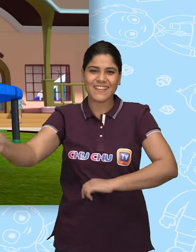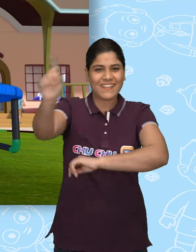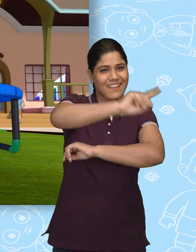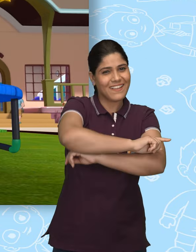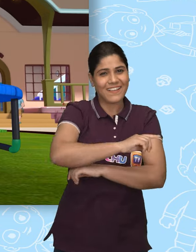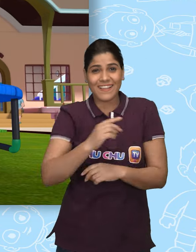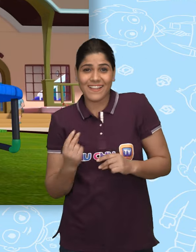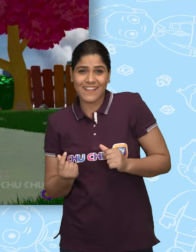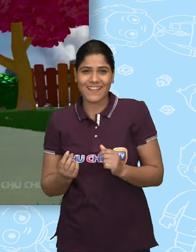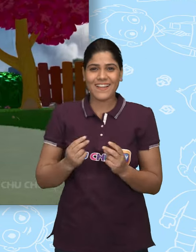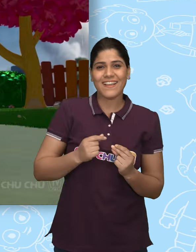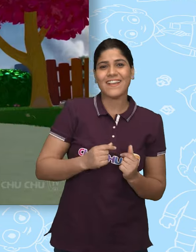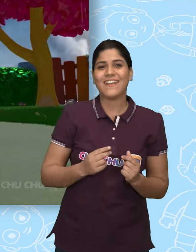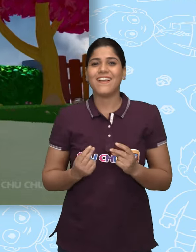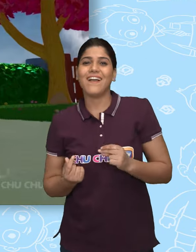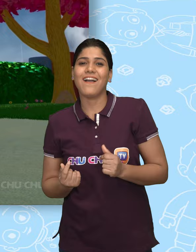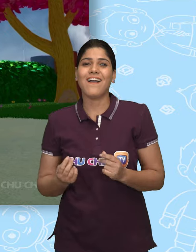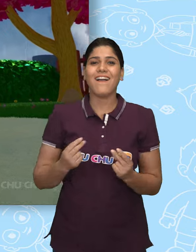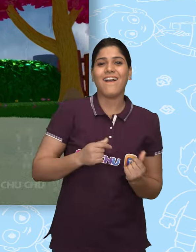एक दिन।